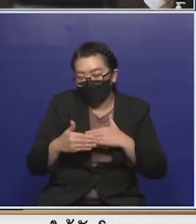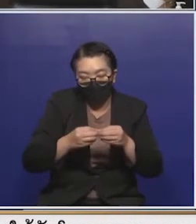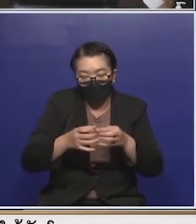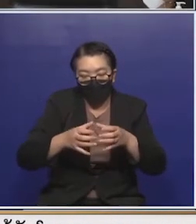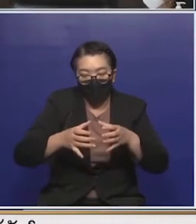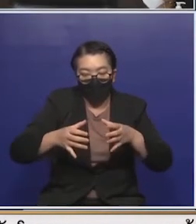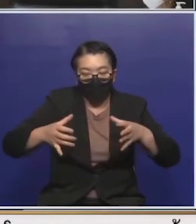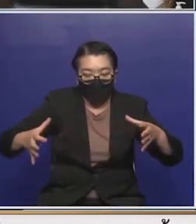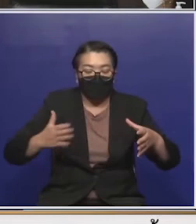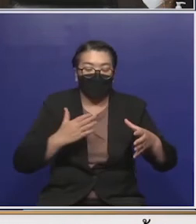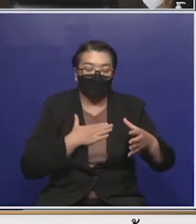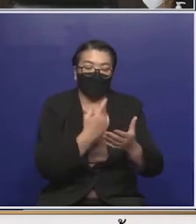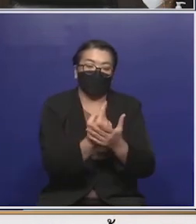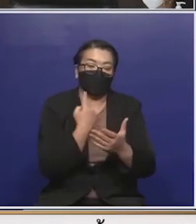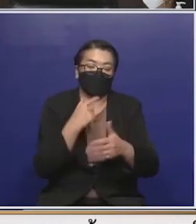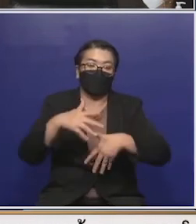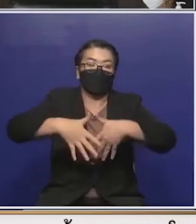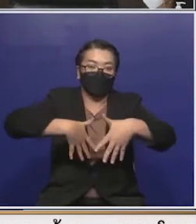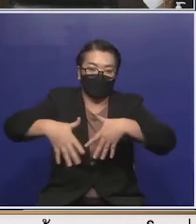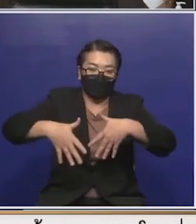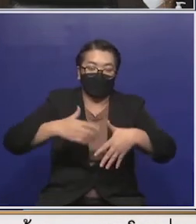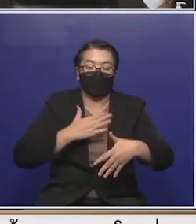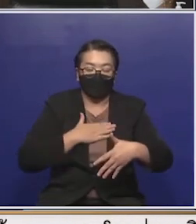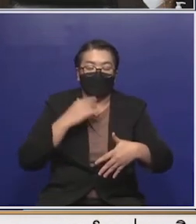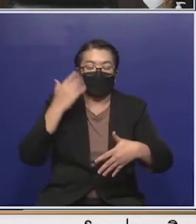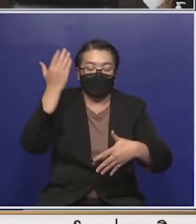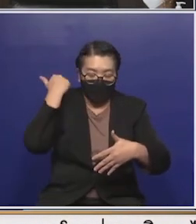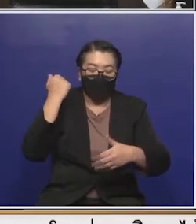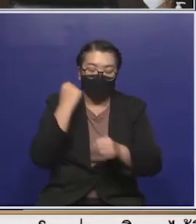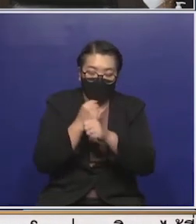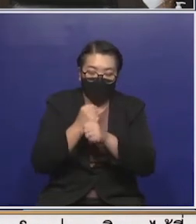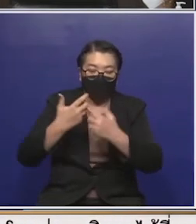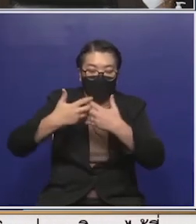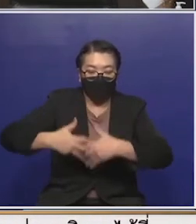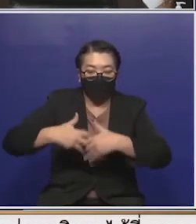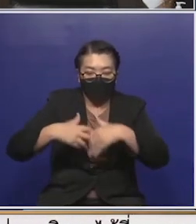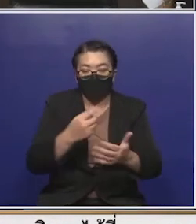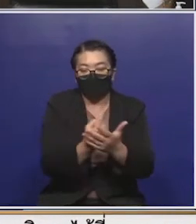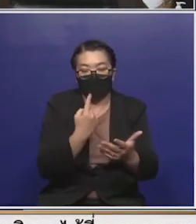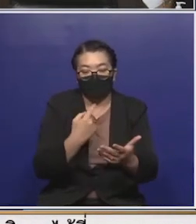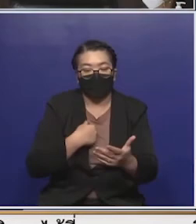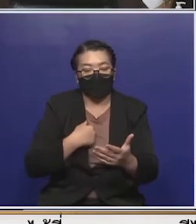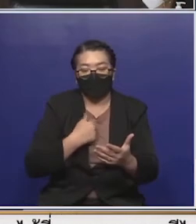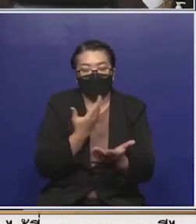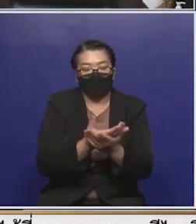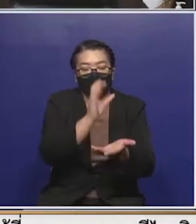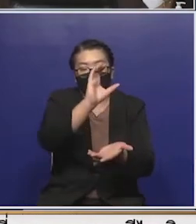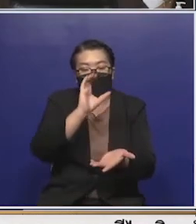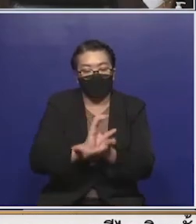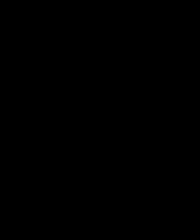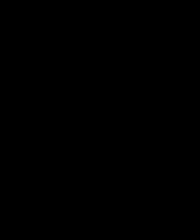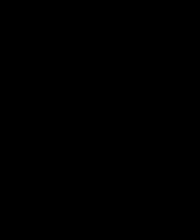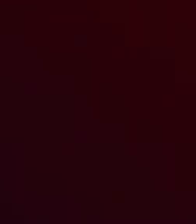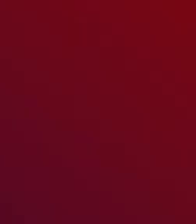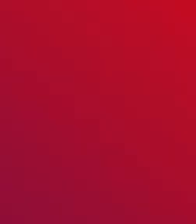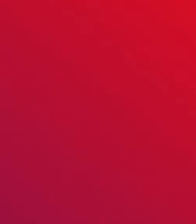ผมเองในฐานะตัวแทนปัชชนและครั้งหนึ่งเคยเป็ตัแทนผ้าเอกชนก็ไม่สามารถทจะรบว่ประมาณปี 2565 นี้ได้